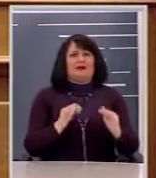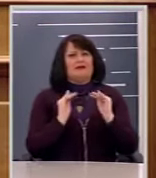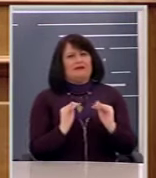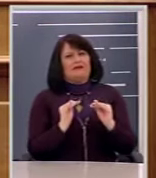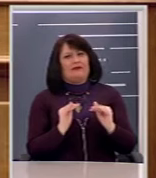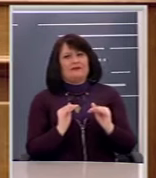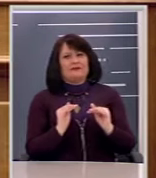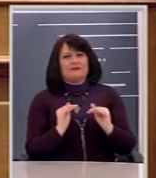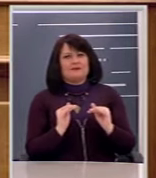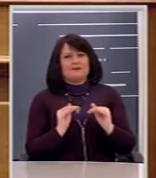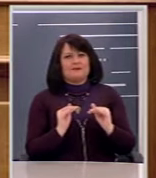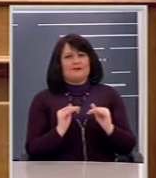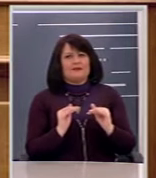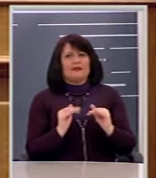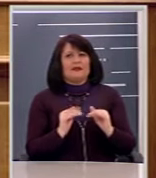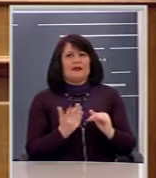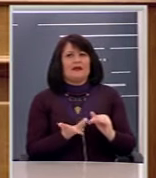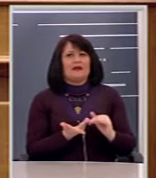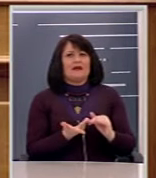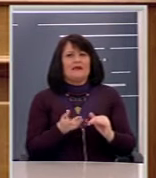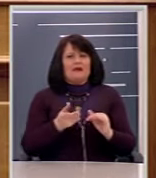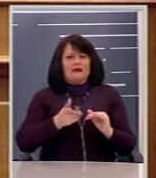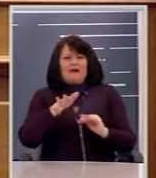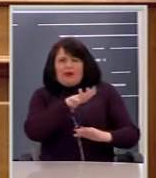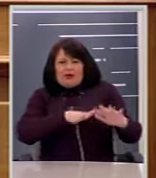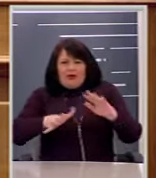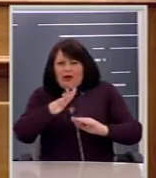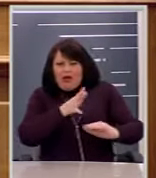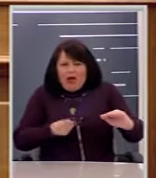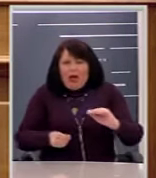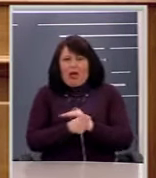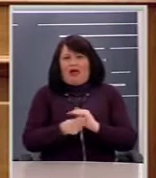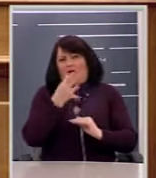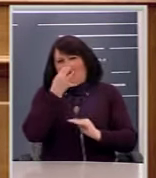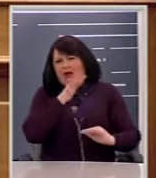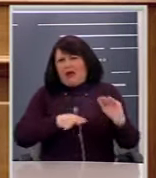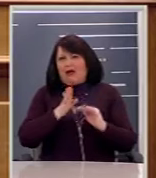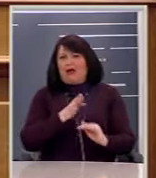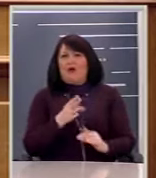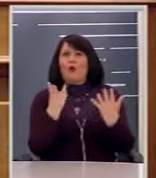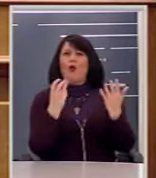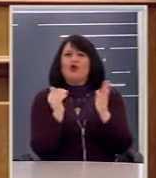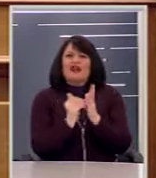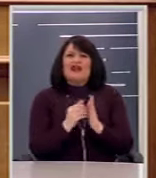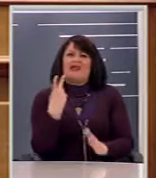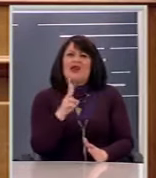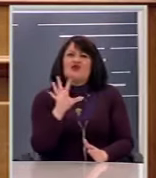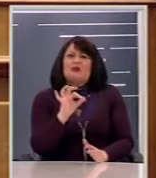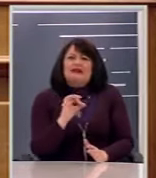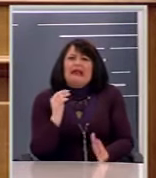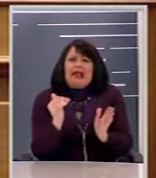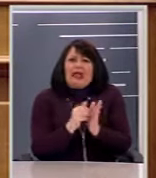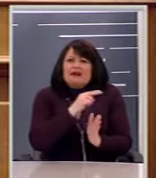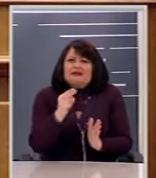αποτελούν τα περίστροφα της διαπλοκής. 80.000 ευρώ, 200.000 ευρώ, 250.000